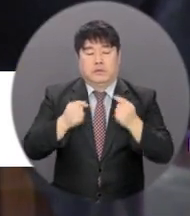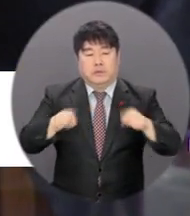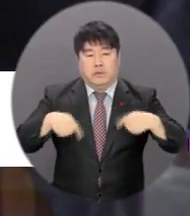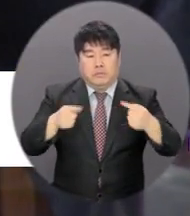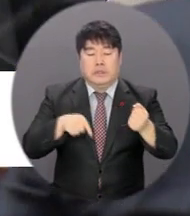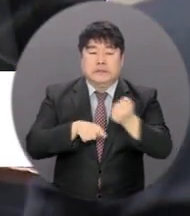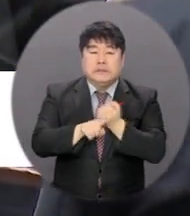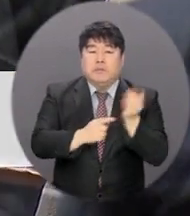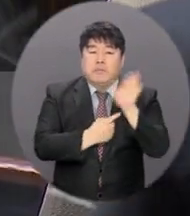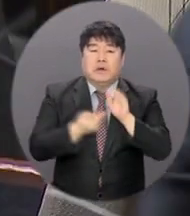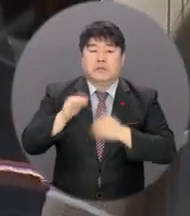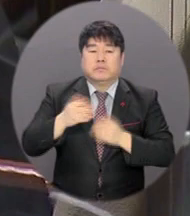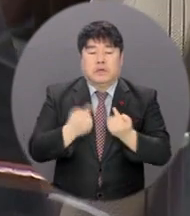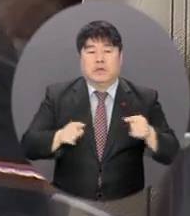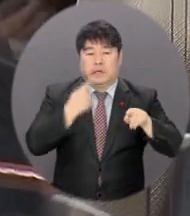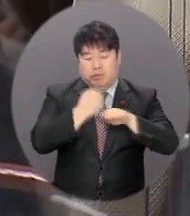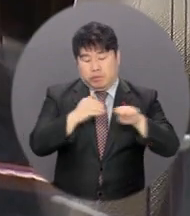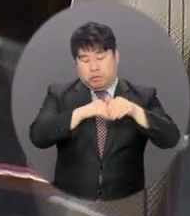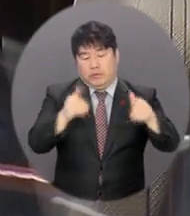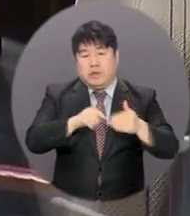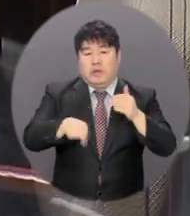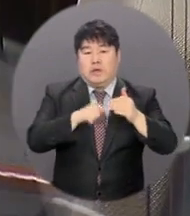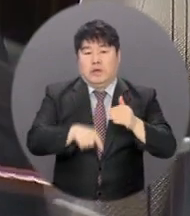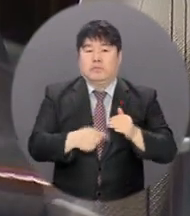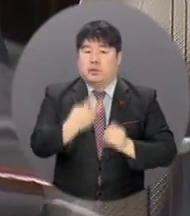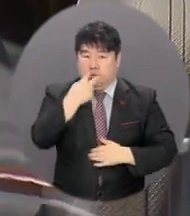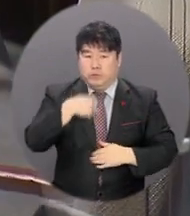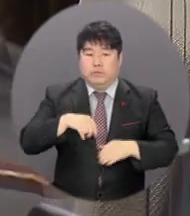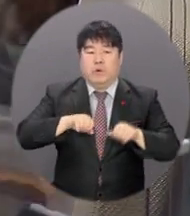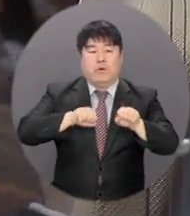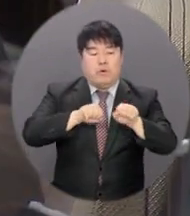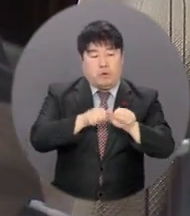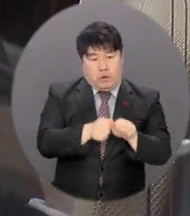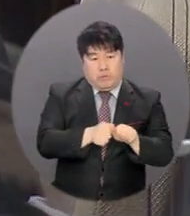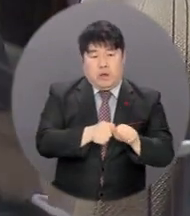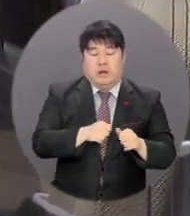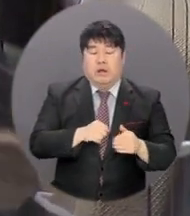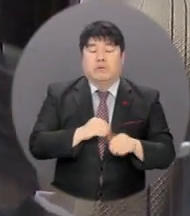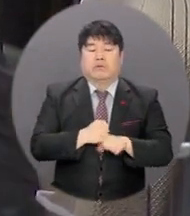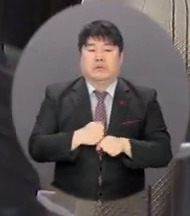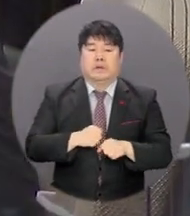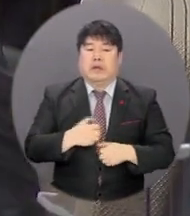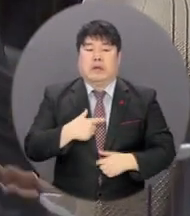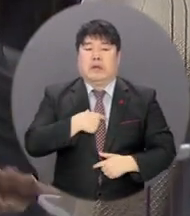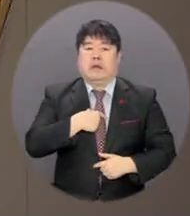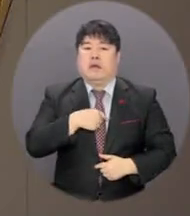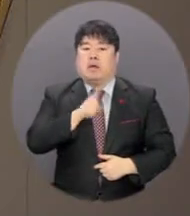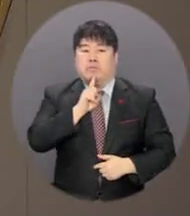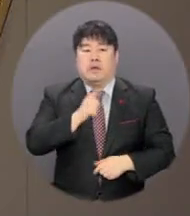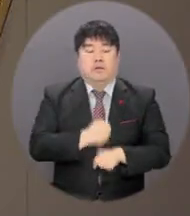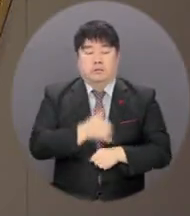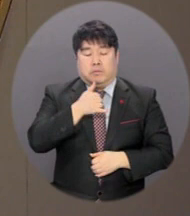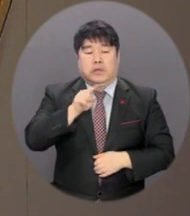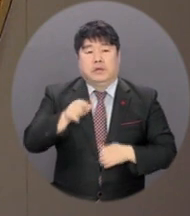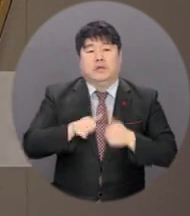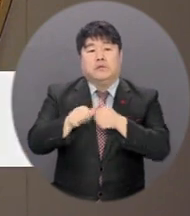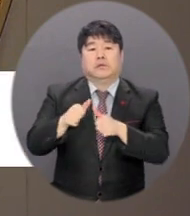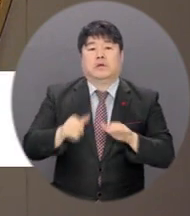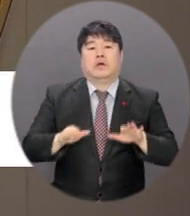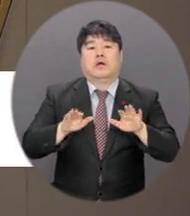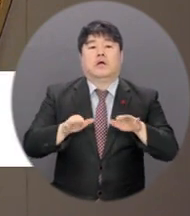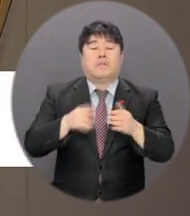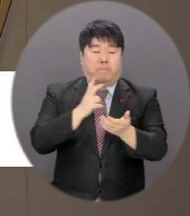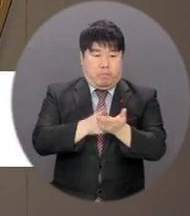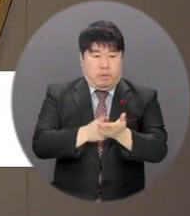밝혔지만 더불어민주당 내에서 중복 처벌 이유로 난색을 표하고 있기 때문입니다. 이에 따라 해당